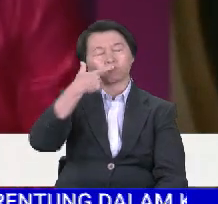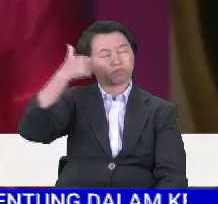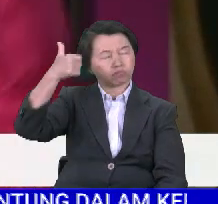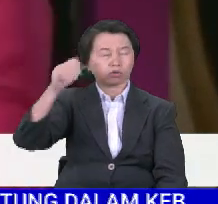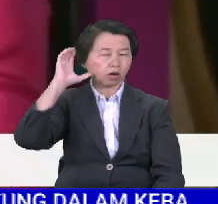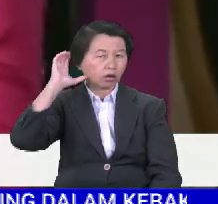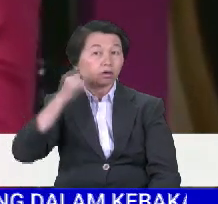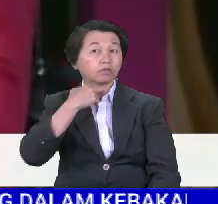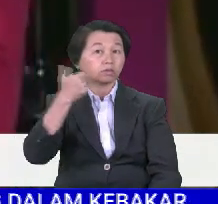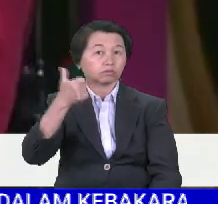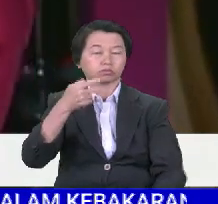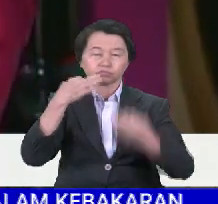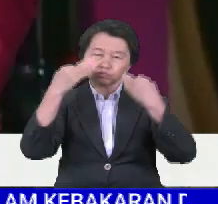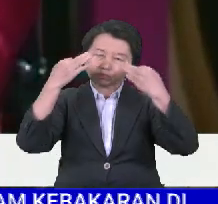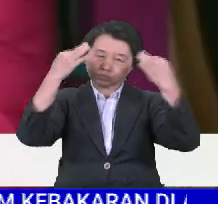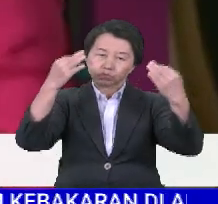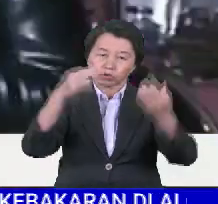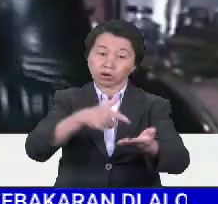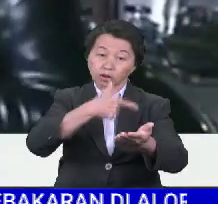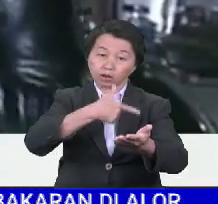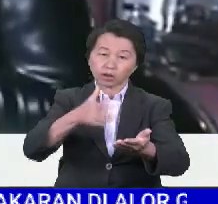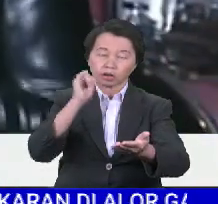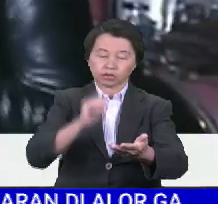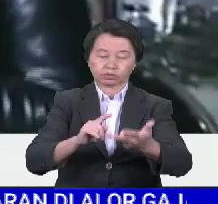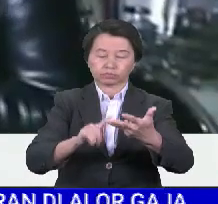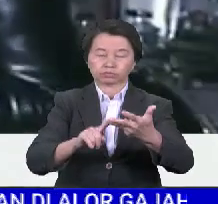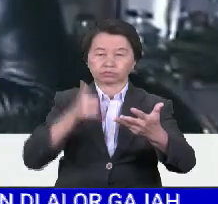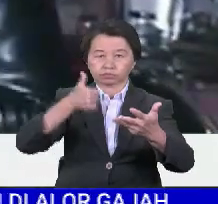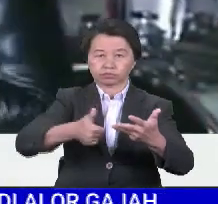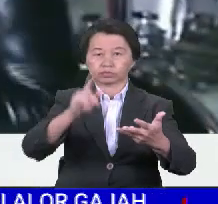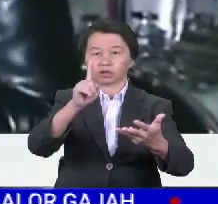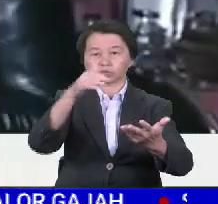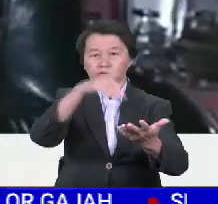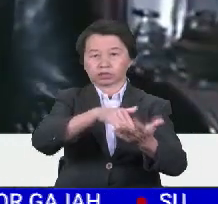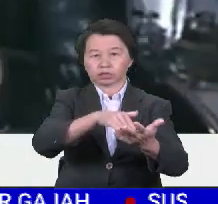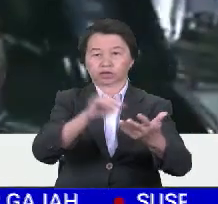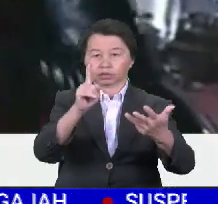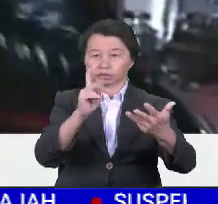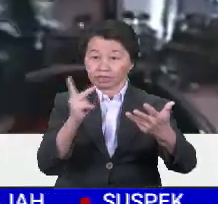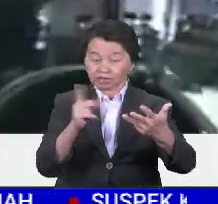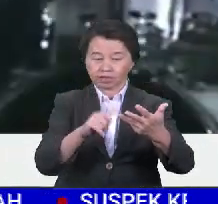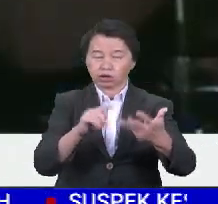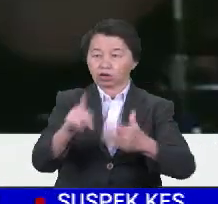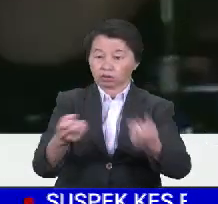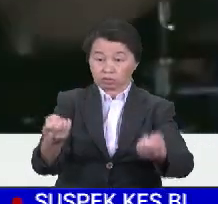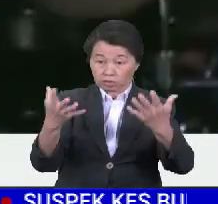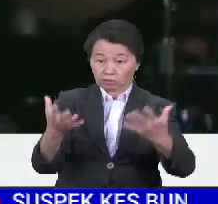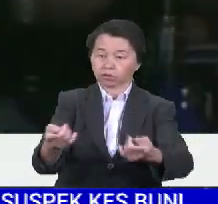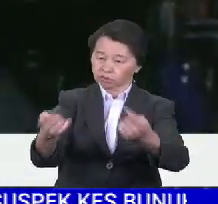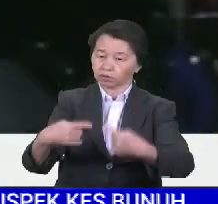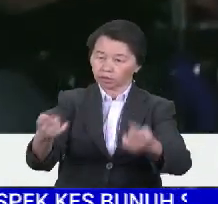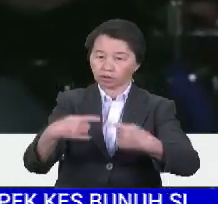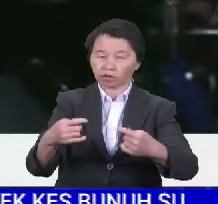serta lagu paling popular masing-masing bakal menerima hadiah wang tunai RM1,000. Orang ramai dialu-alukan untuk